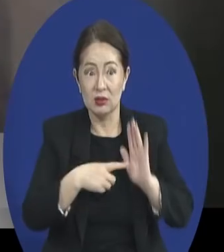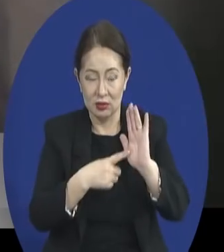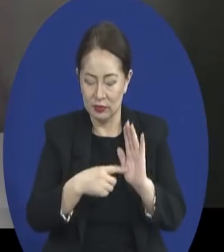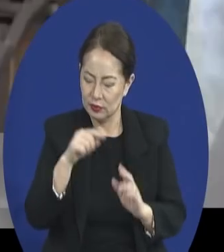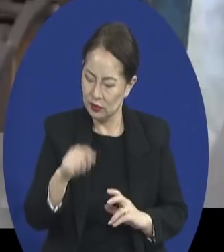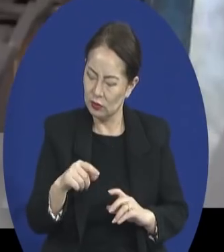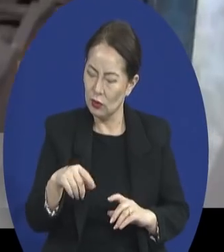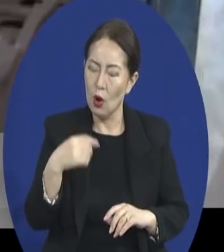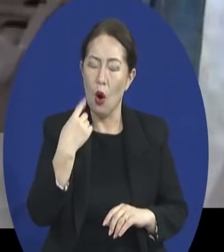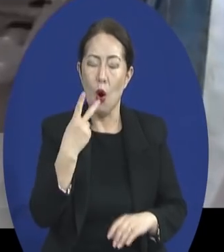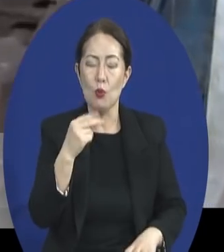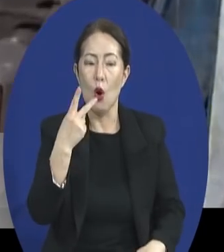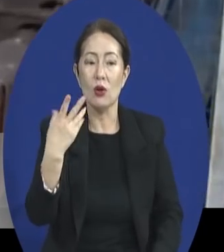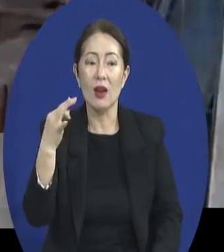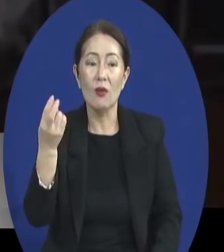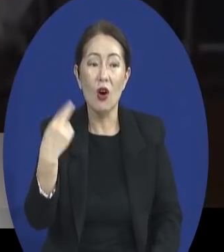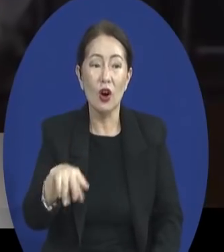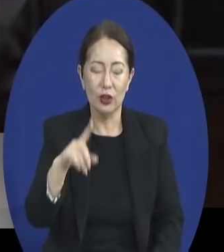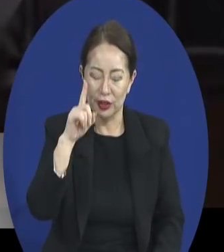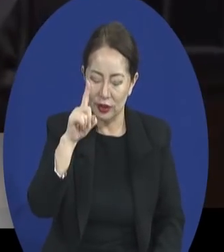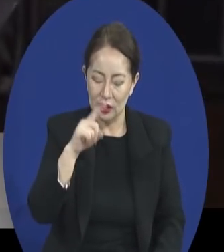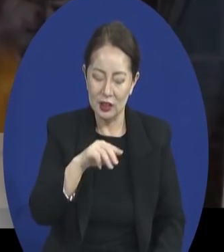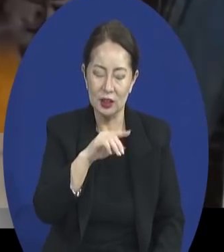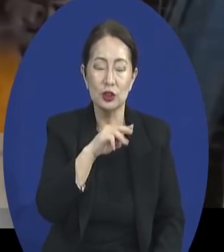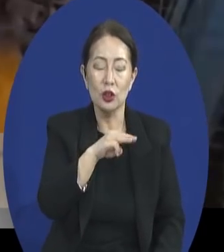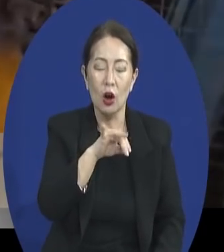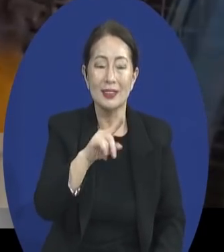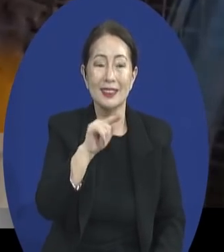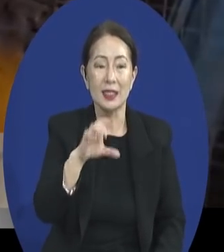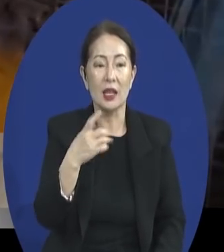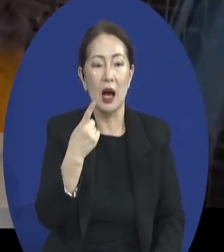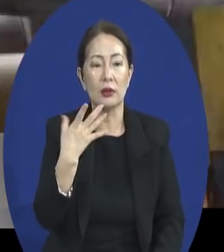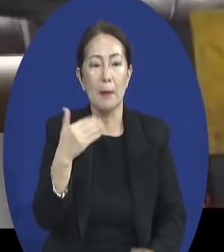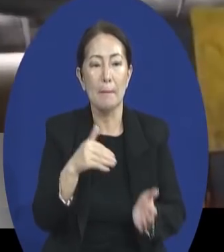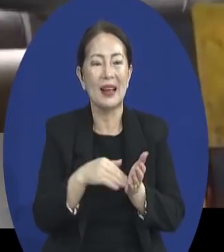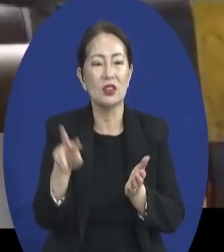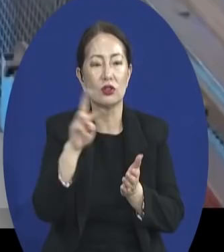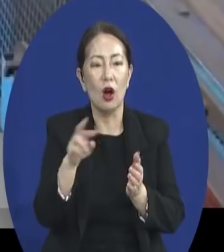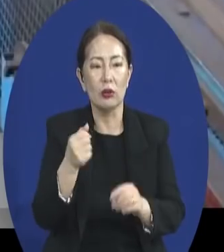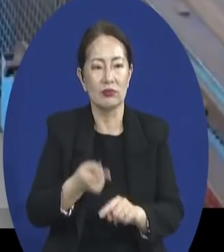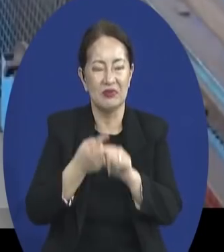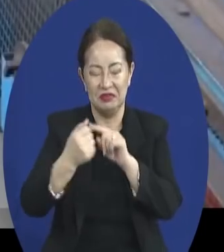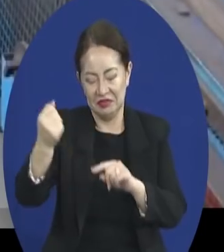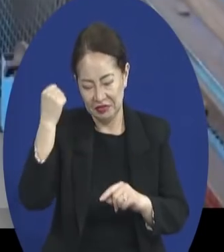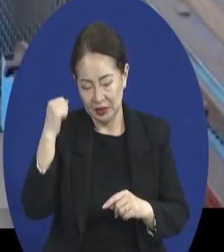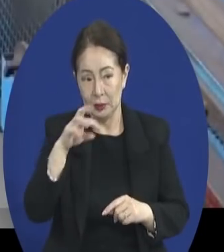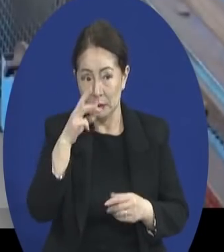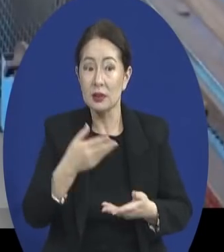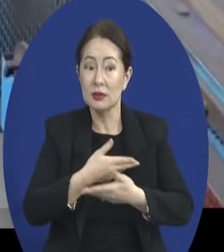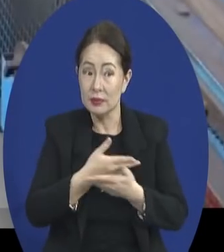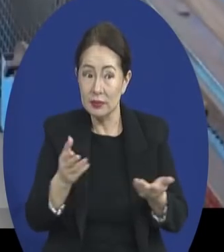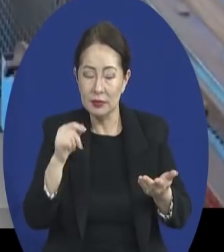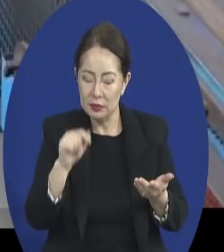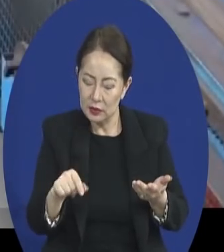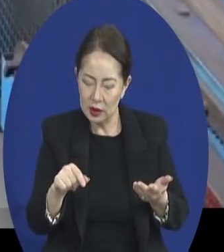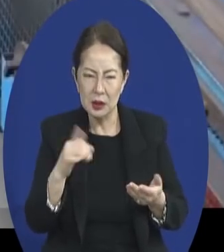бол 2025 онд зэсийн ханш тоон тутамдаа 15,000 ам долларт хүрнэ гэх урьдчилсан таамгийг дэвшүүлсэн. За зарим